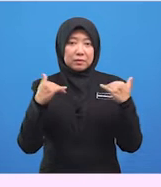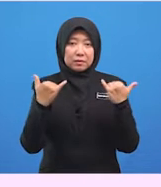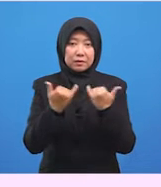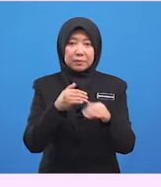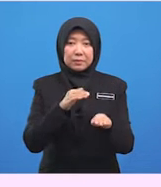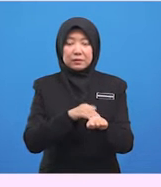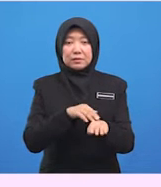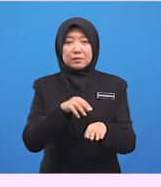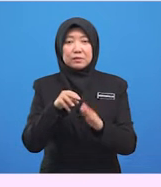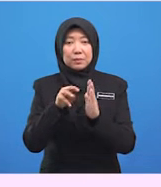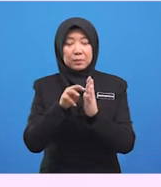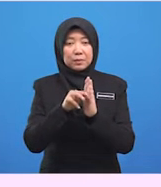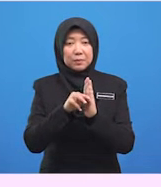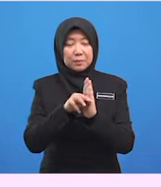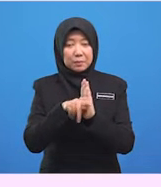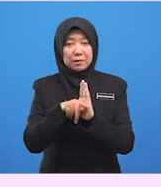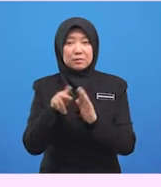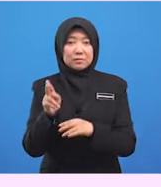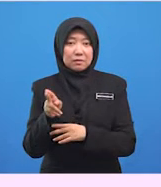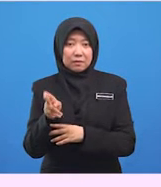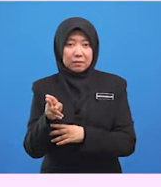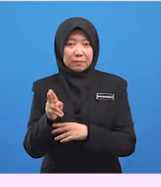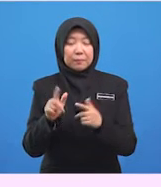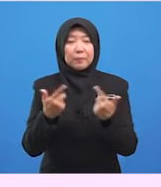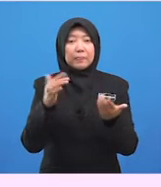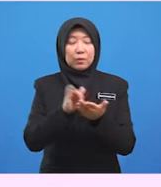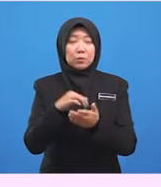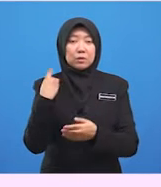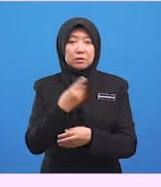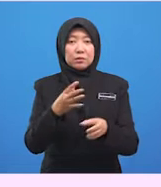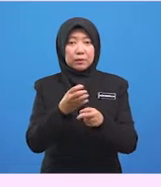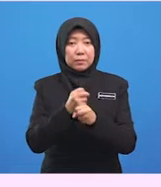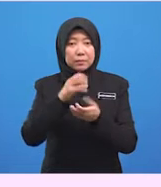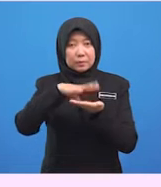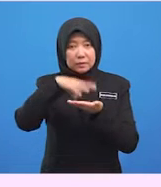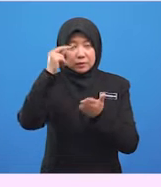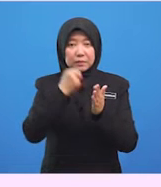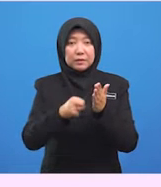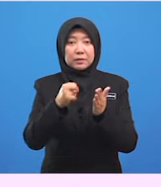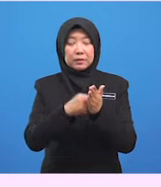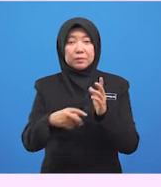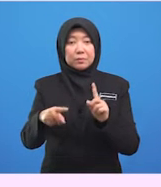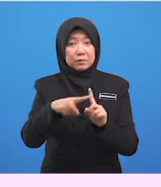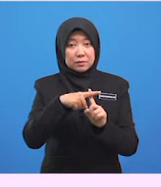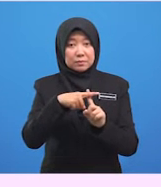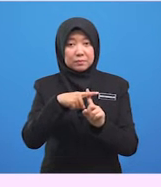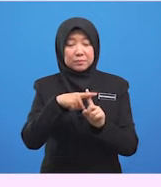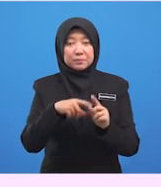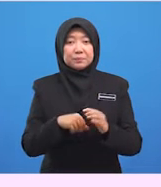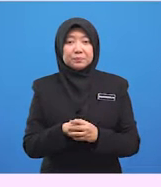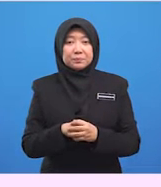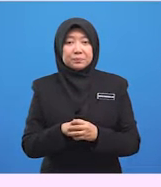pada zaman prasejarah selain itu kita fat mempelajari nilai-nilai